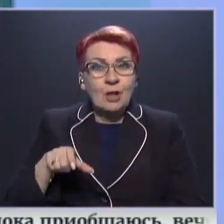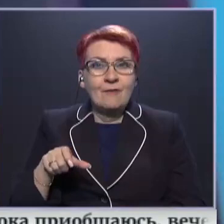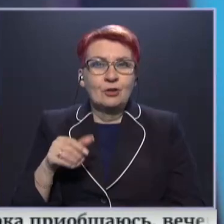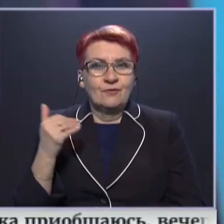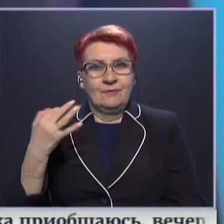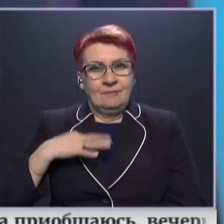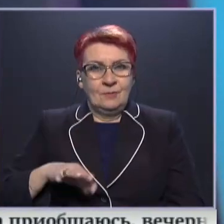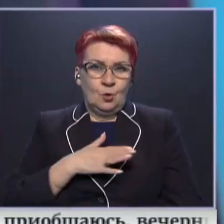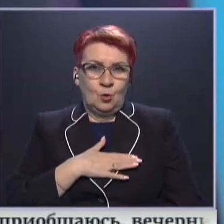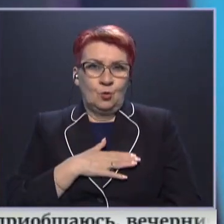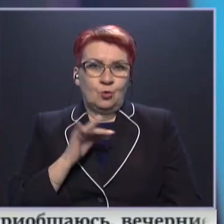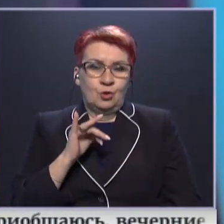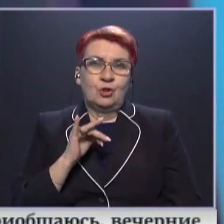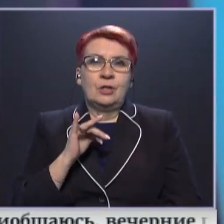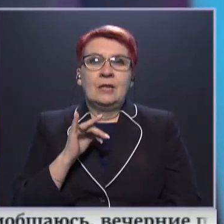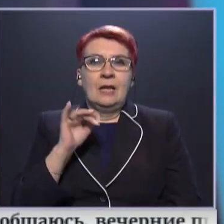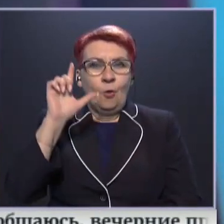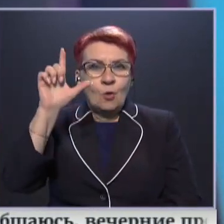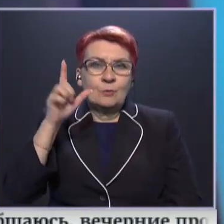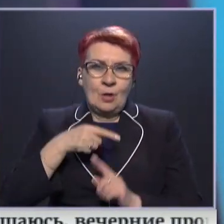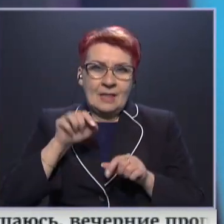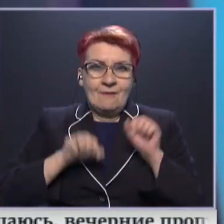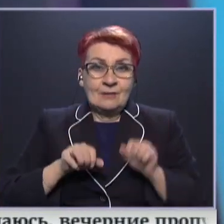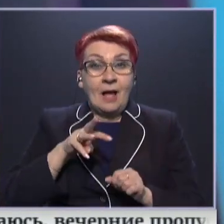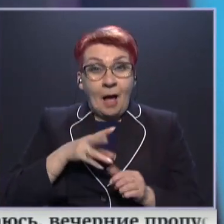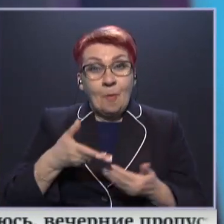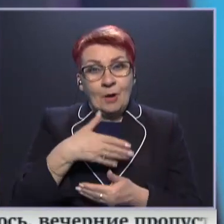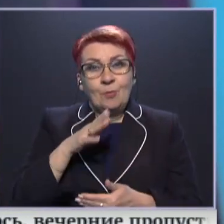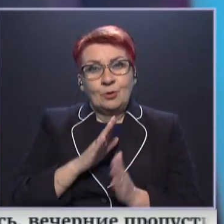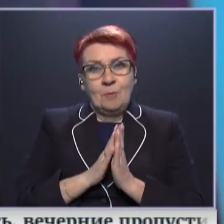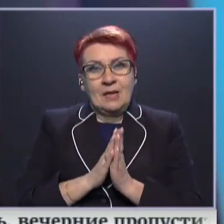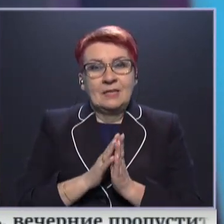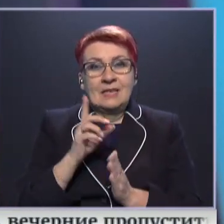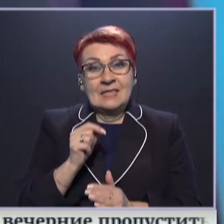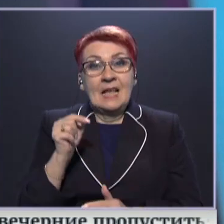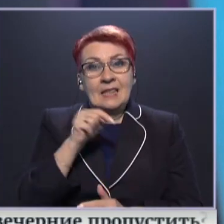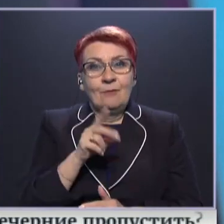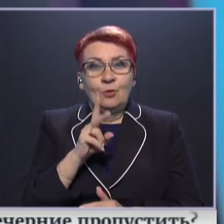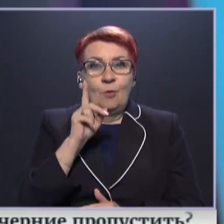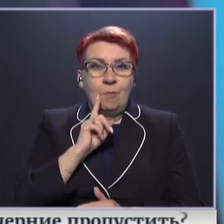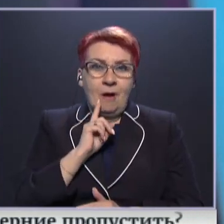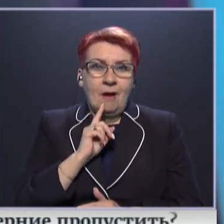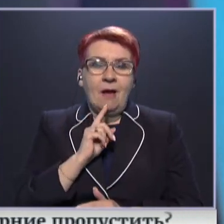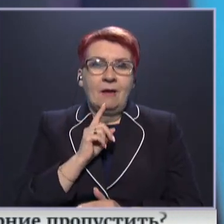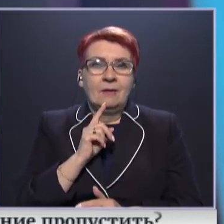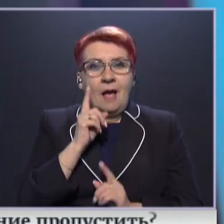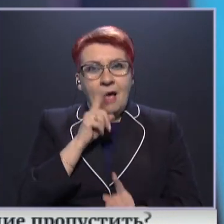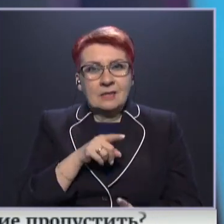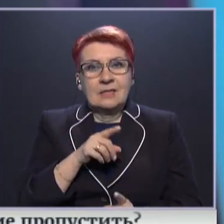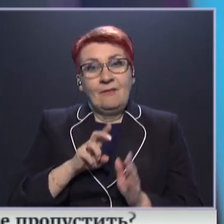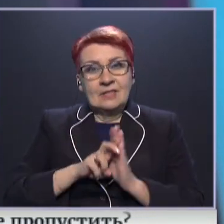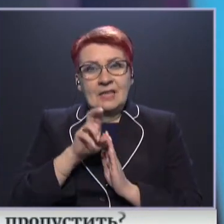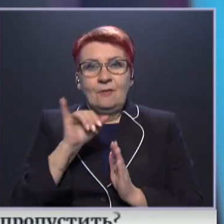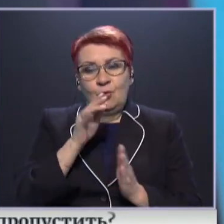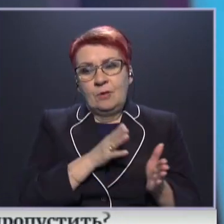души. И ему это вполне возможно. Ну, а мы будем молиться вот за того, кто пока оставил церковь и куда-то